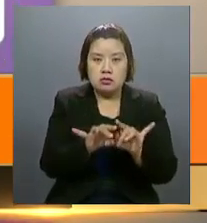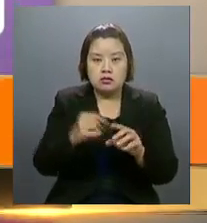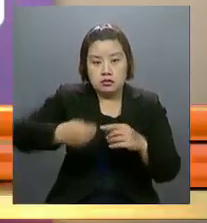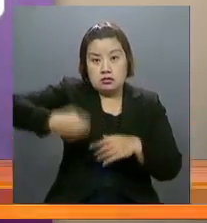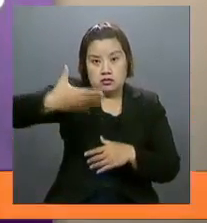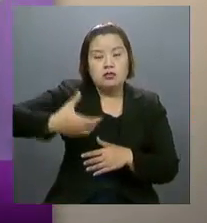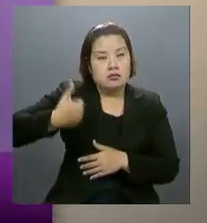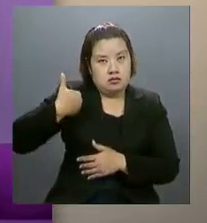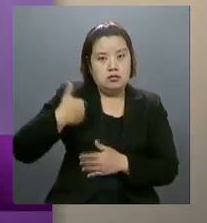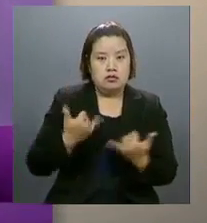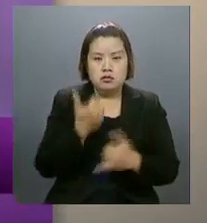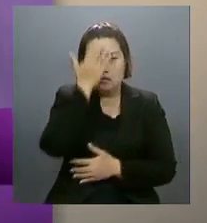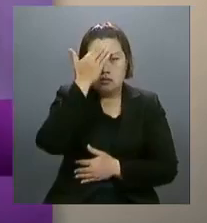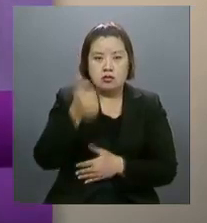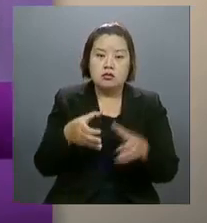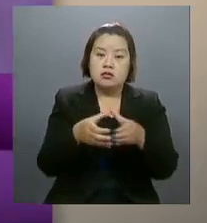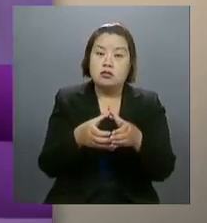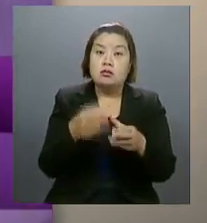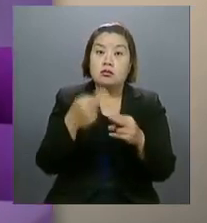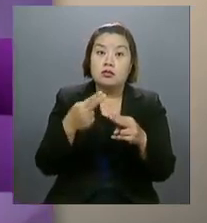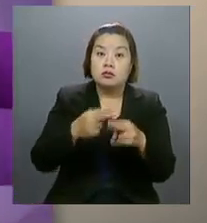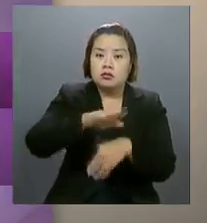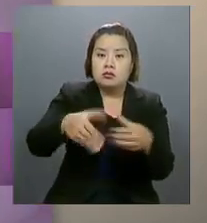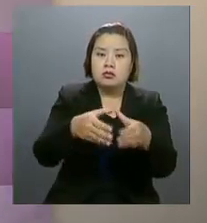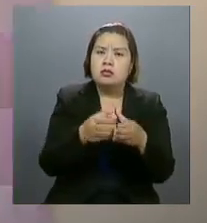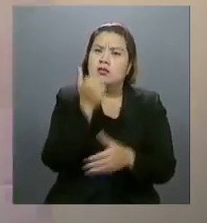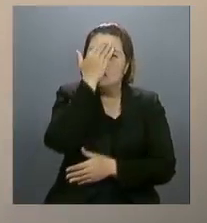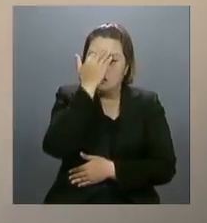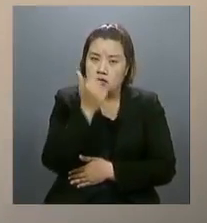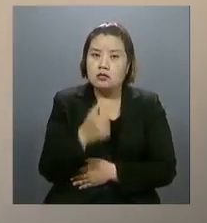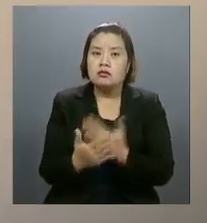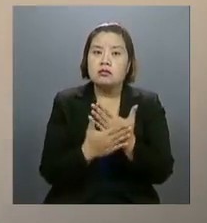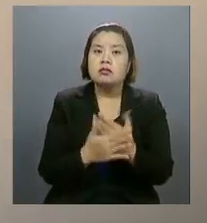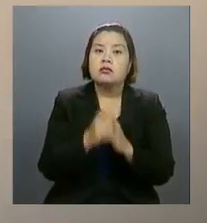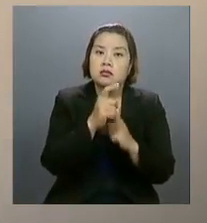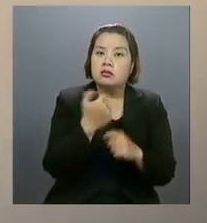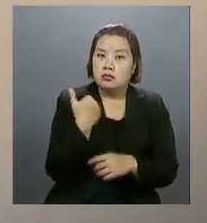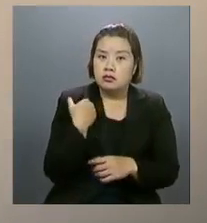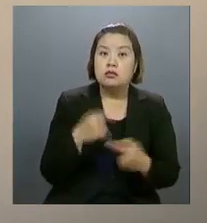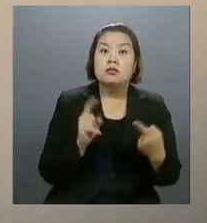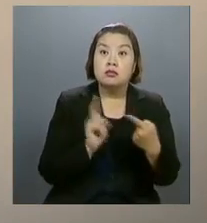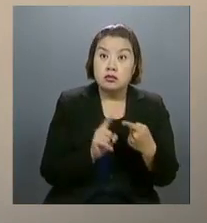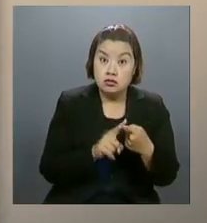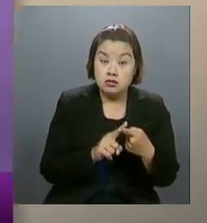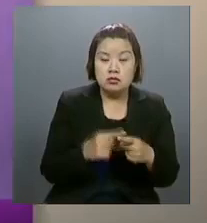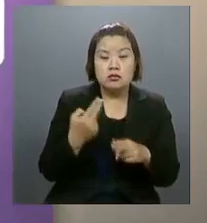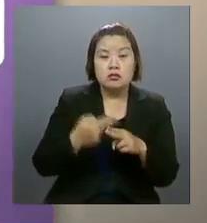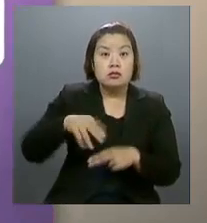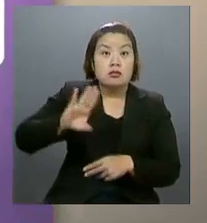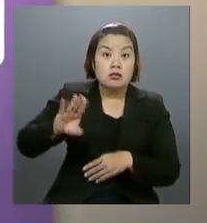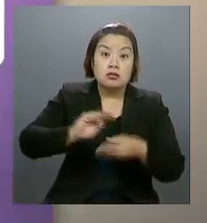สาเหตุที่บริษัทกลุ่มนี้ถูกขึ้นบัญชีมาจากสาเหตุต่างๆนะครับทั้งไม่มีสำนักงานใหญ่ตามที่ได้ขอจดทะเบียนเอา